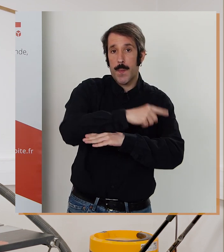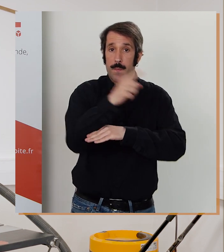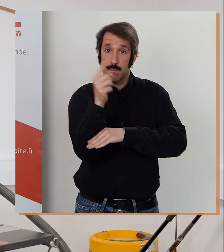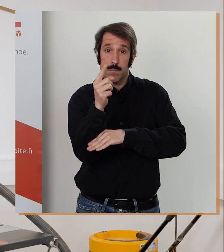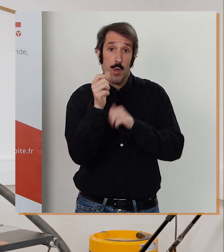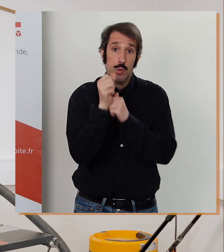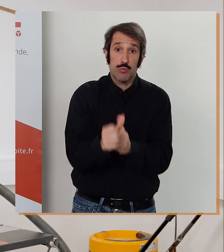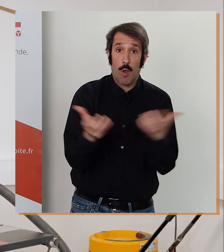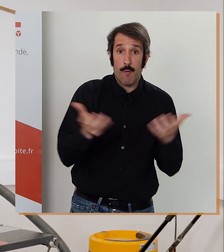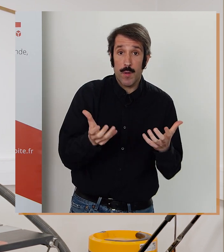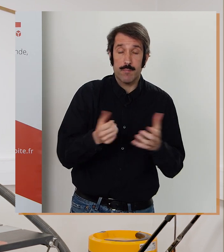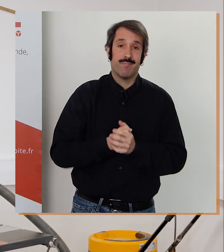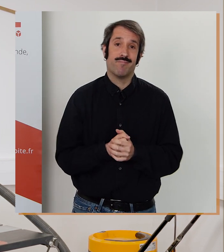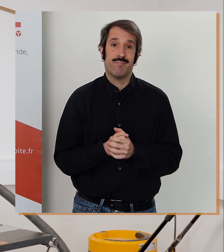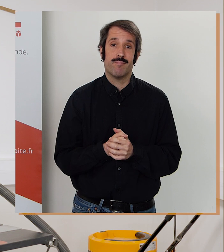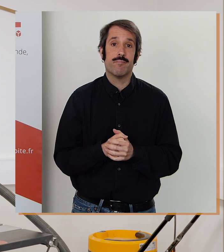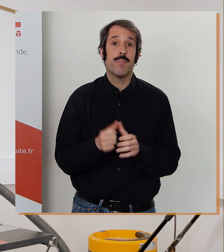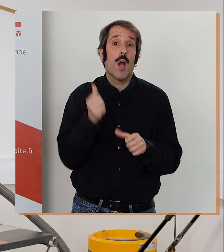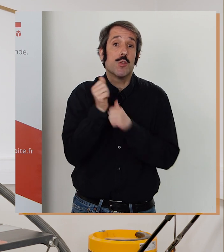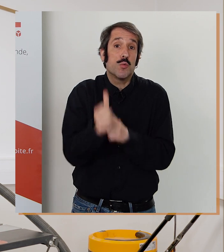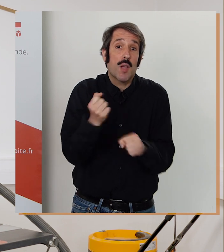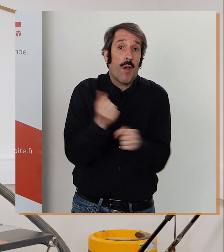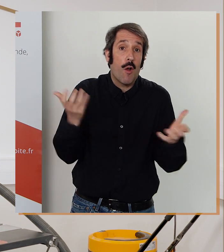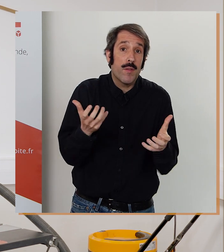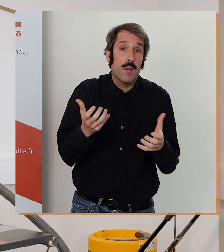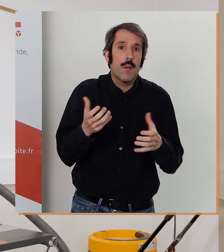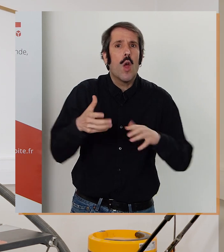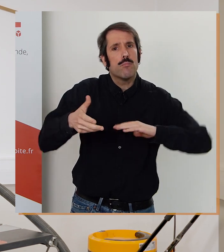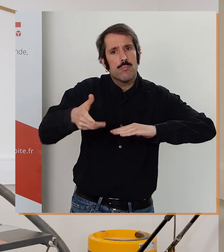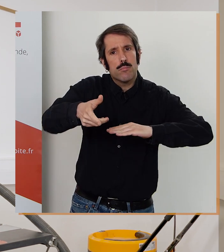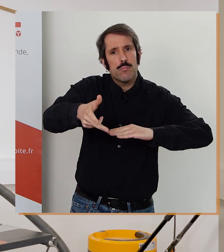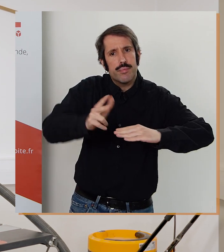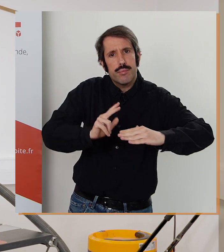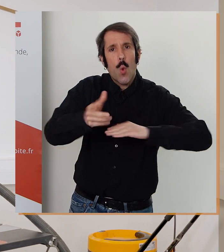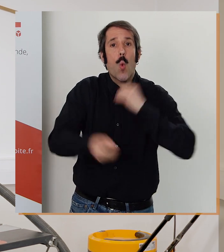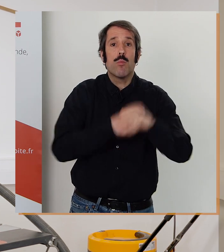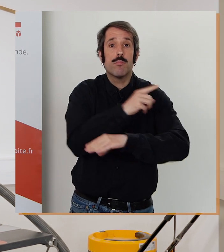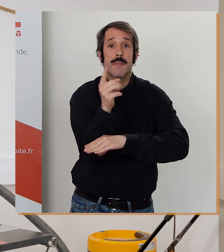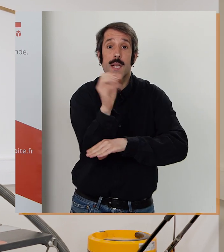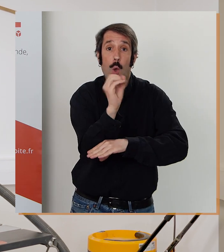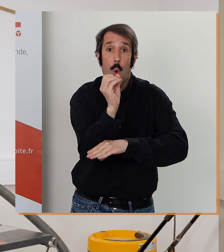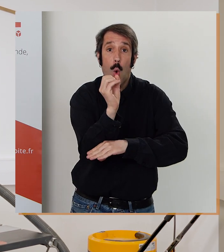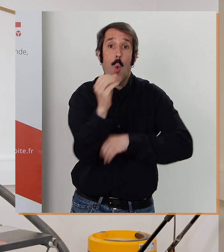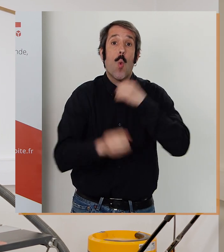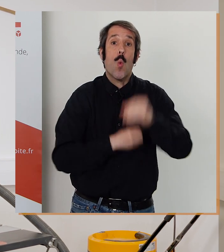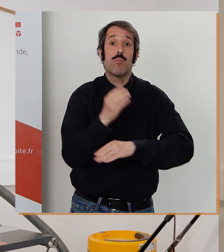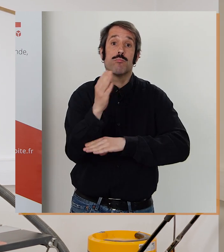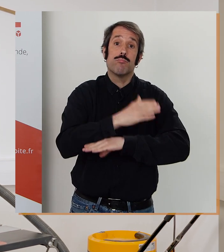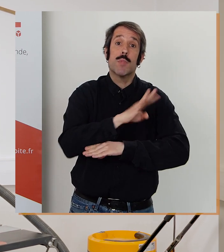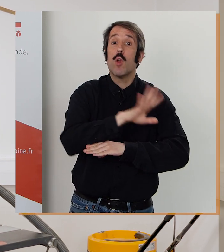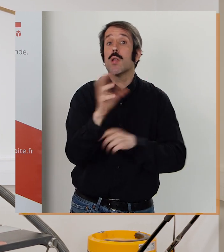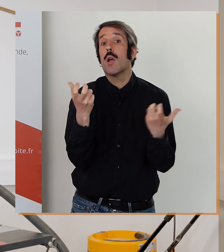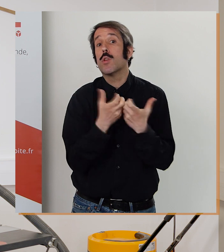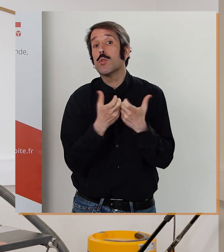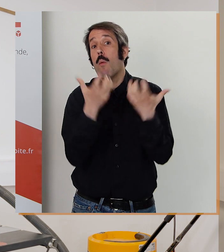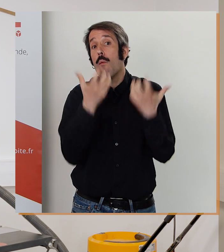et de régler le rapporteur de manière à ce qu'il réalise le travail désiré. Donc sur un tronçonnage, on est soit sur le 0, soit sur le 45,